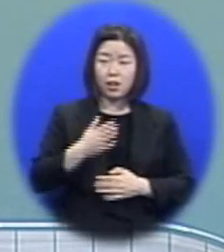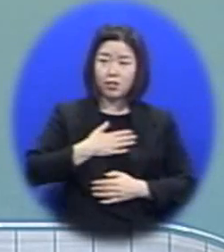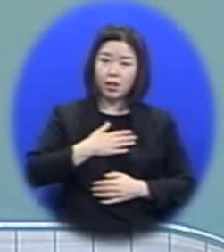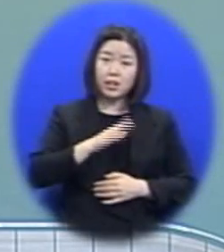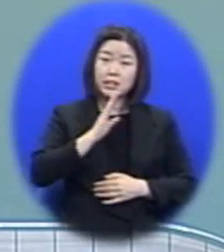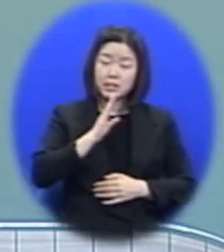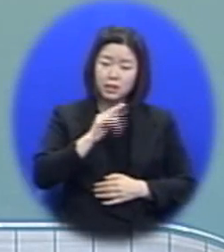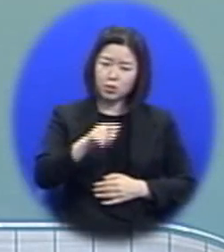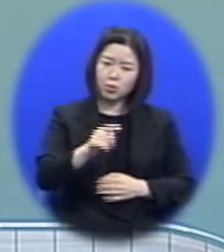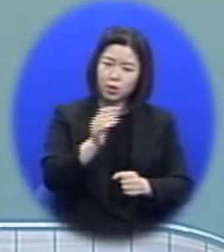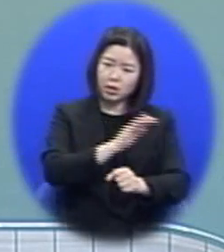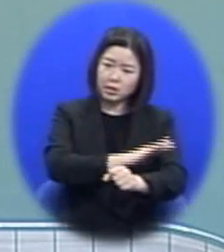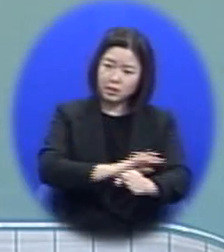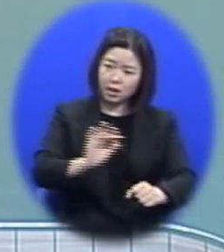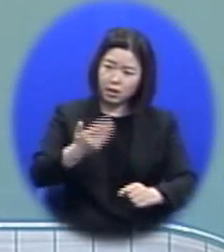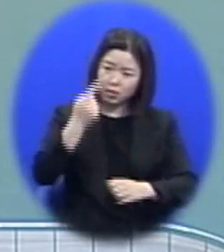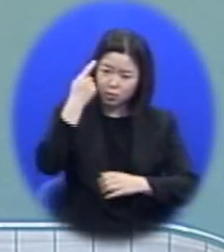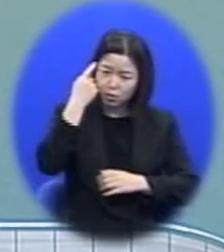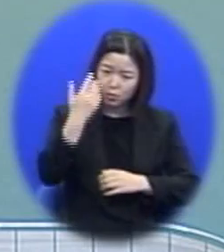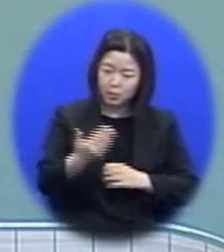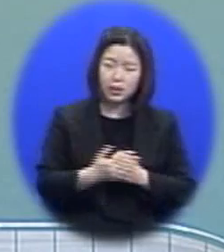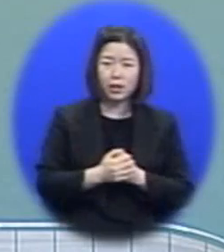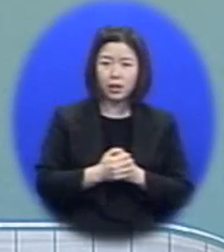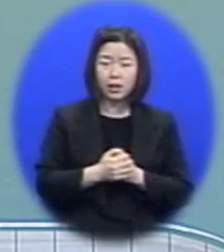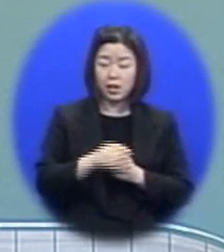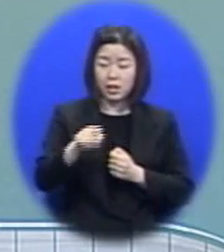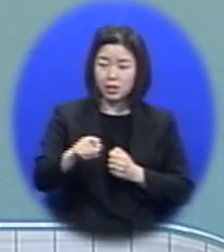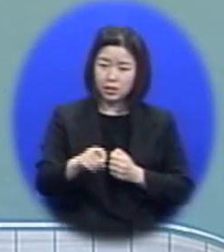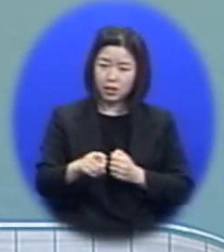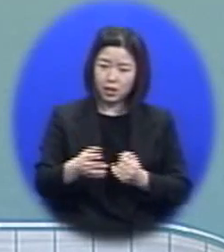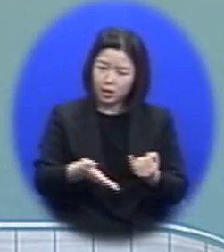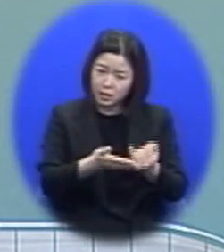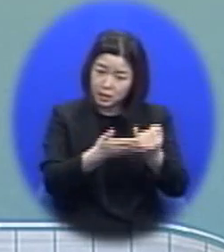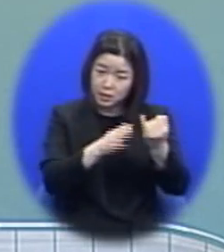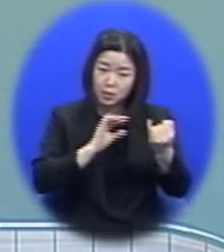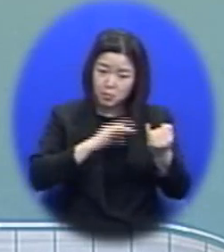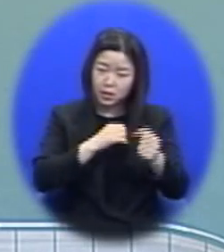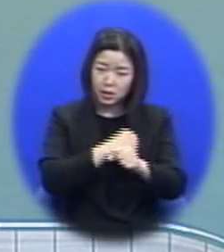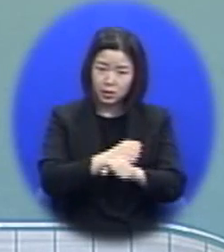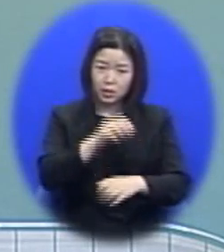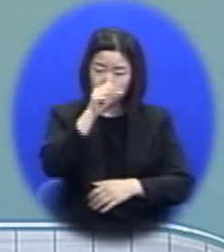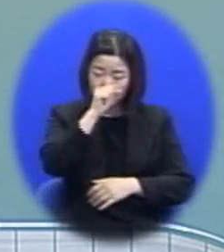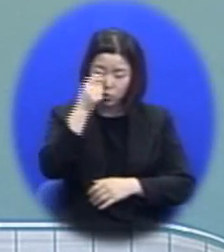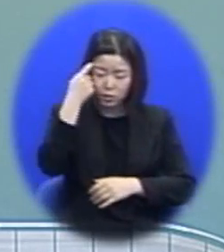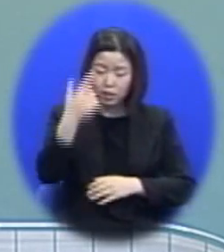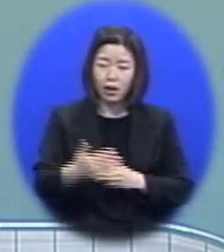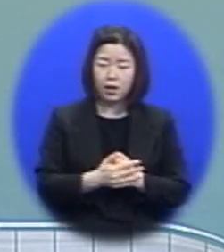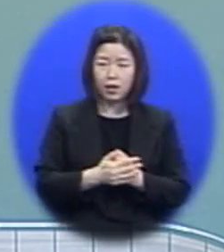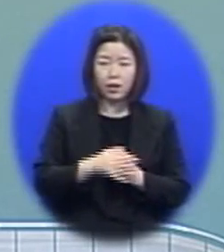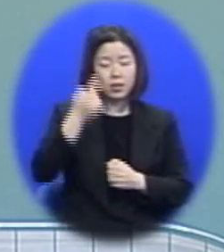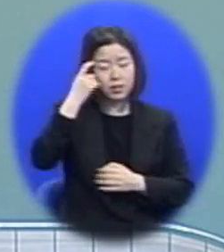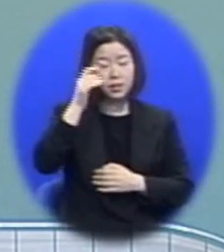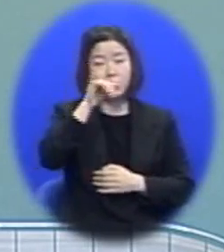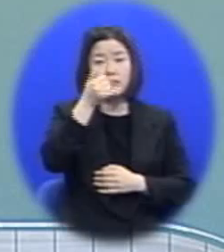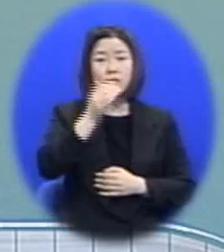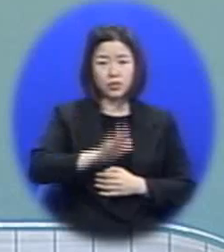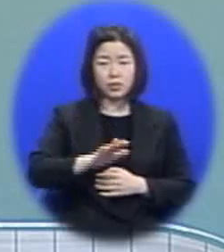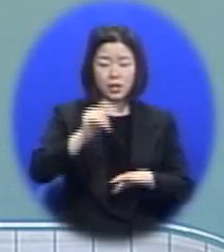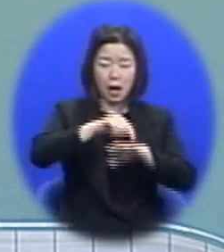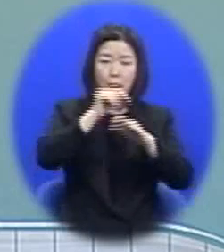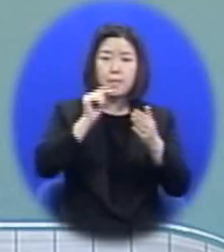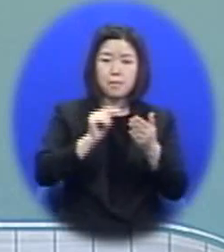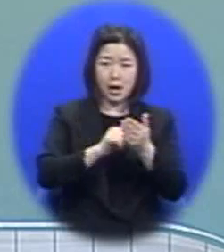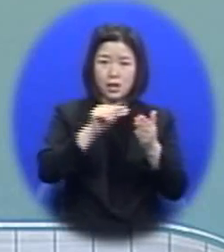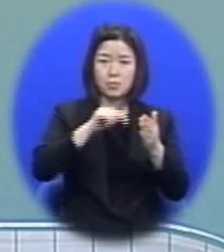진짜 이거 잘하는 걸까 이렇게 하는 것 정말 오를까 이런 생각이 들더라 근데 그때 마음에